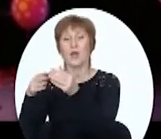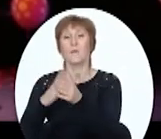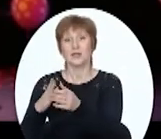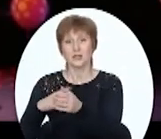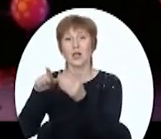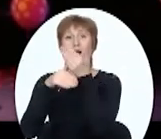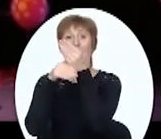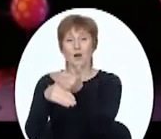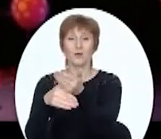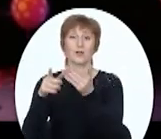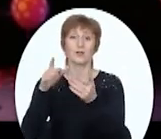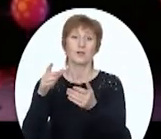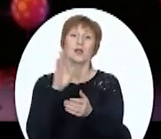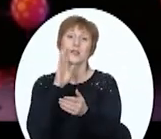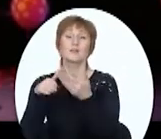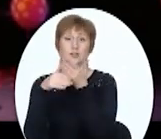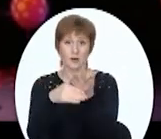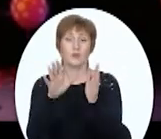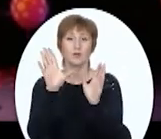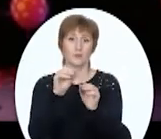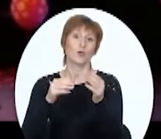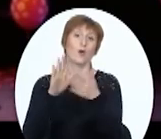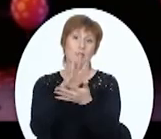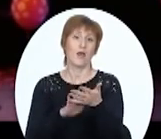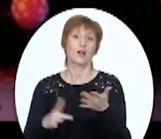все сделал, она убежала, и все, и номер дальше пошел.